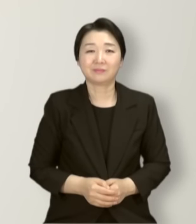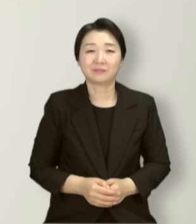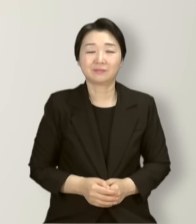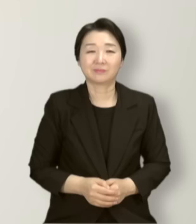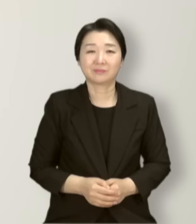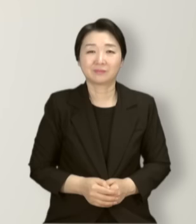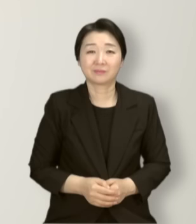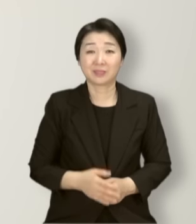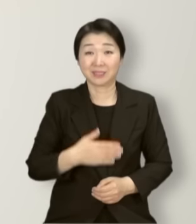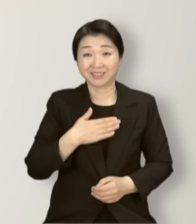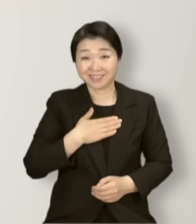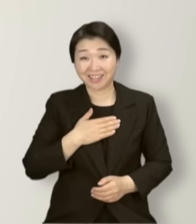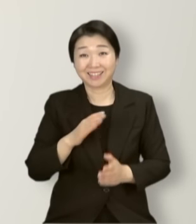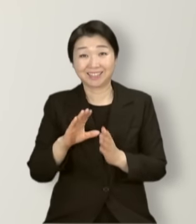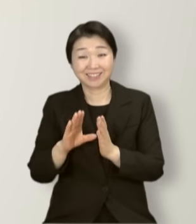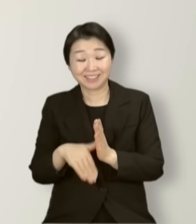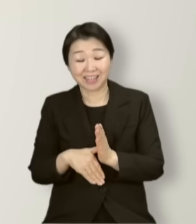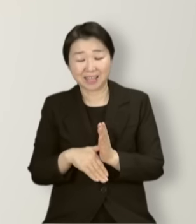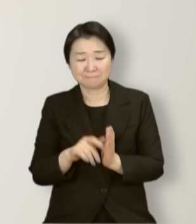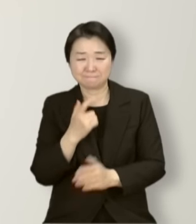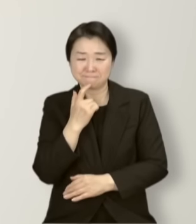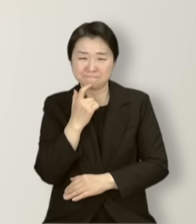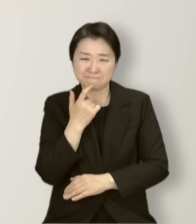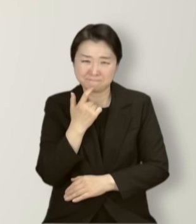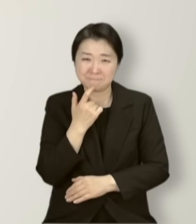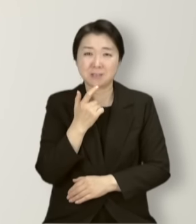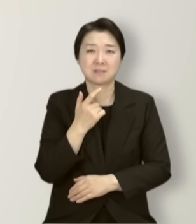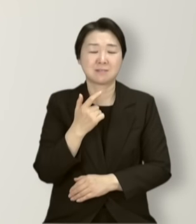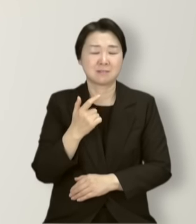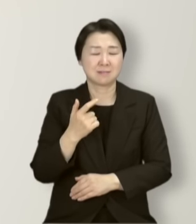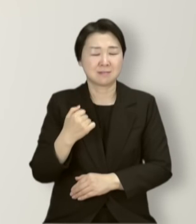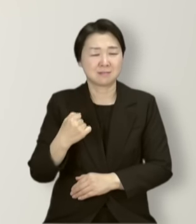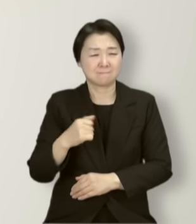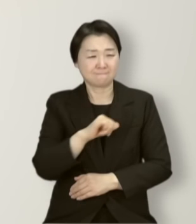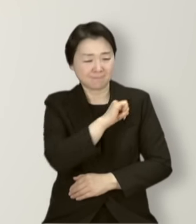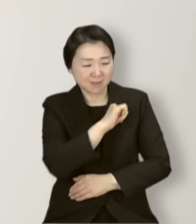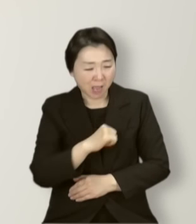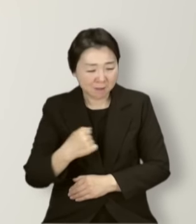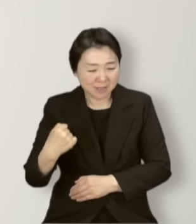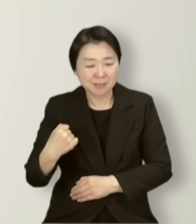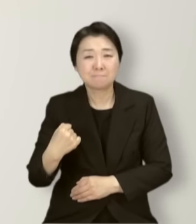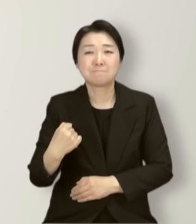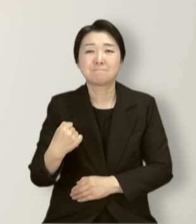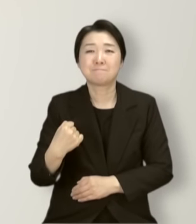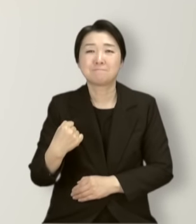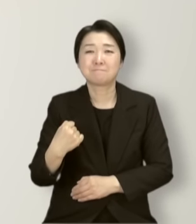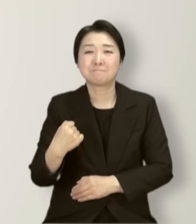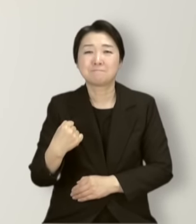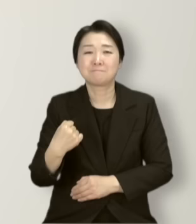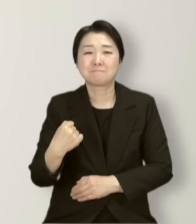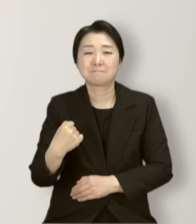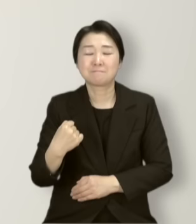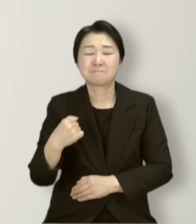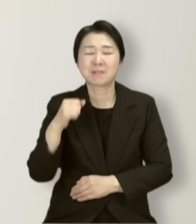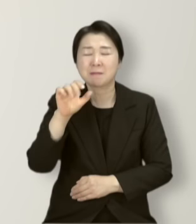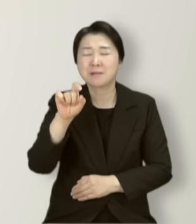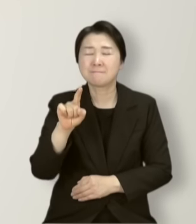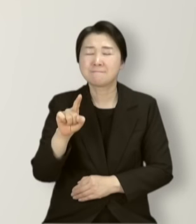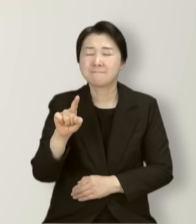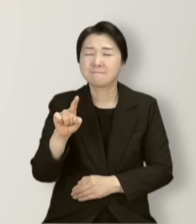저희 때는 뭐 끈기, 지구력 예, 예. 이거 한번 하면 진짜 한번 물면